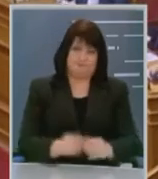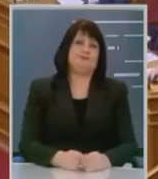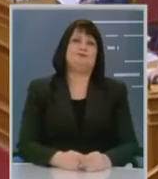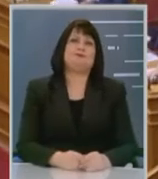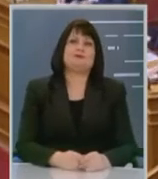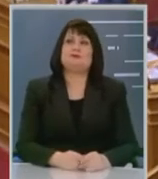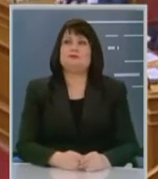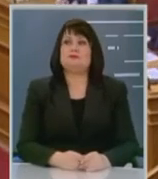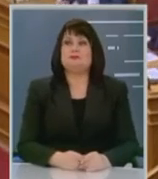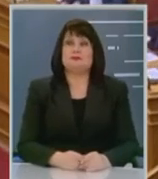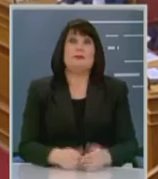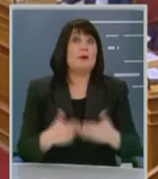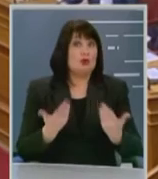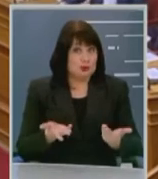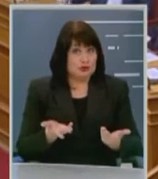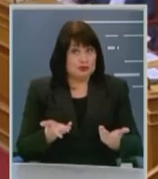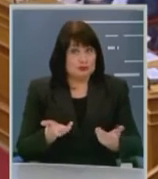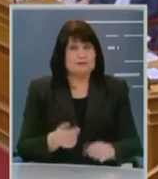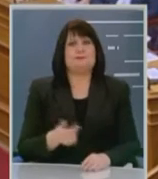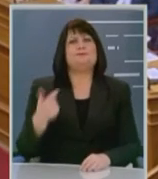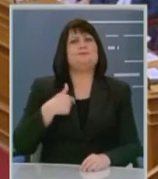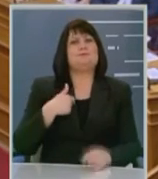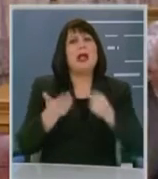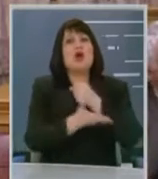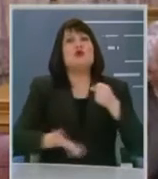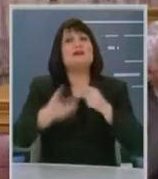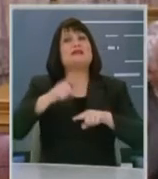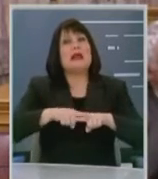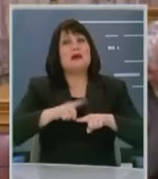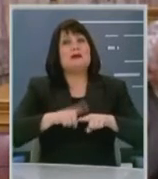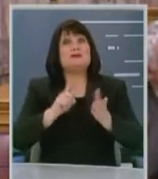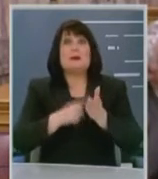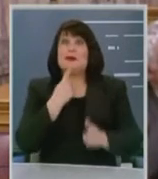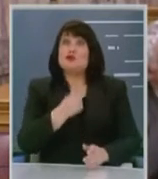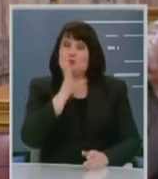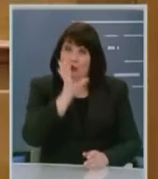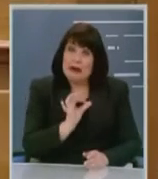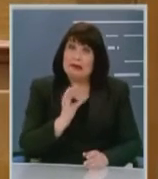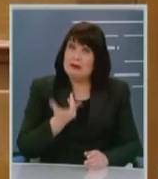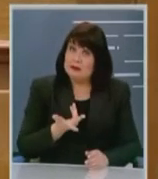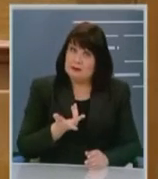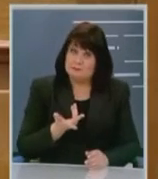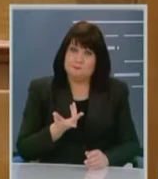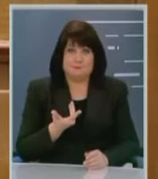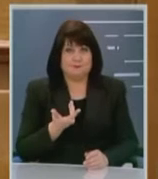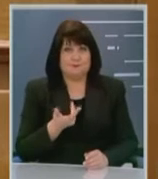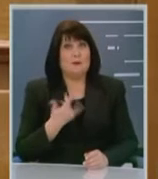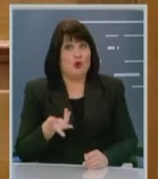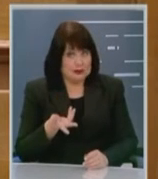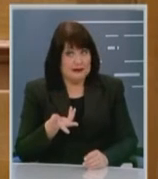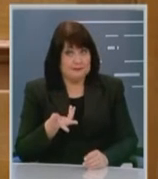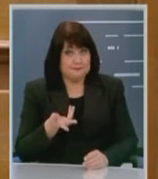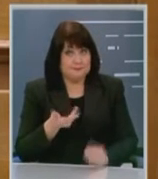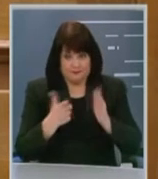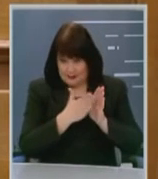Όμως, στους δικούς μας αγρότες πρέπει να πούμε και μια αλήθεια. Ότι αυτή